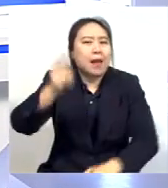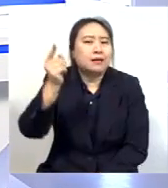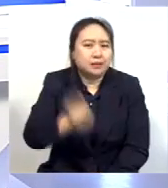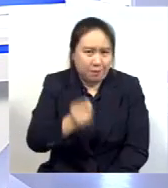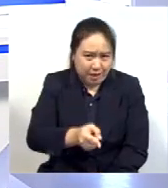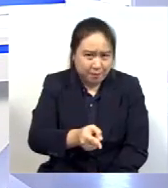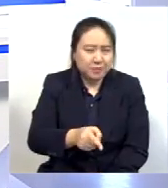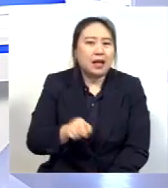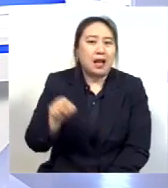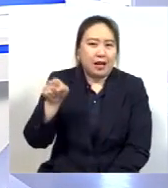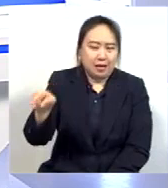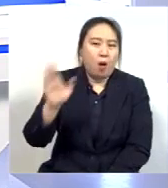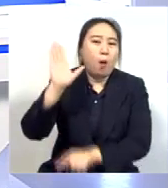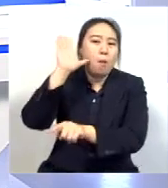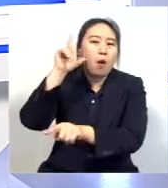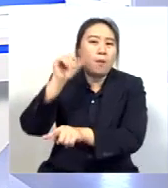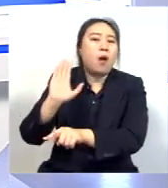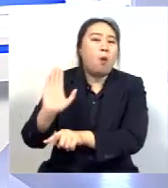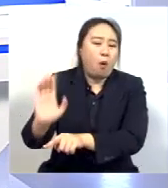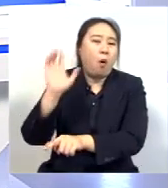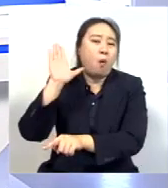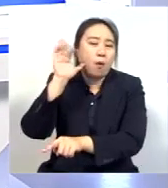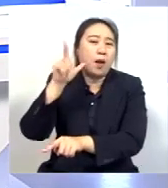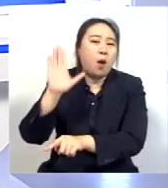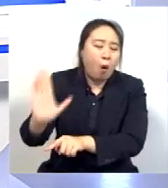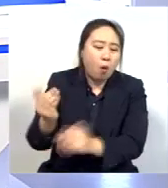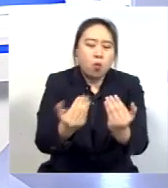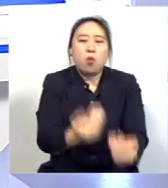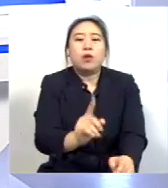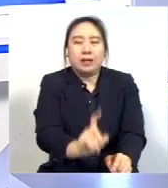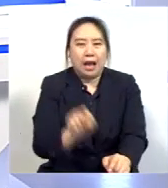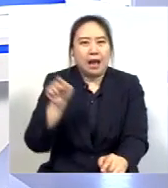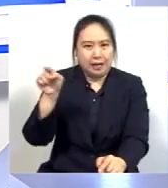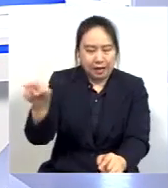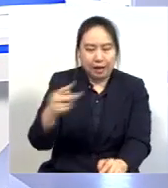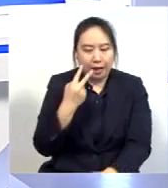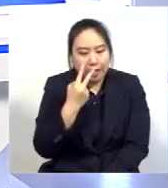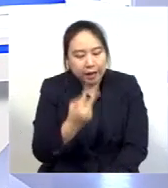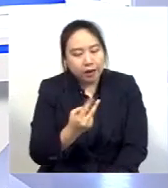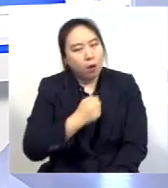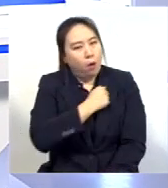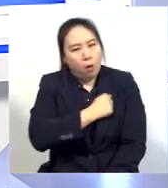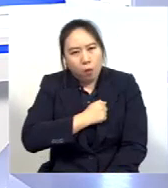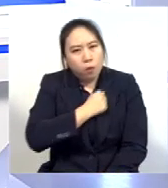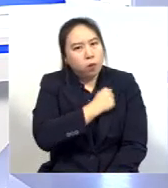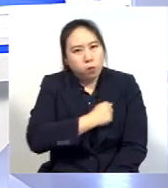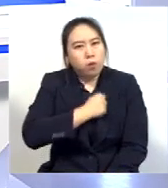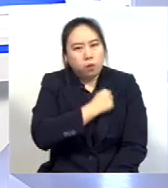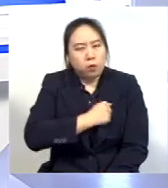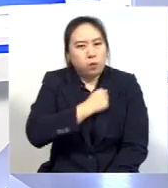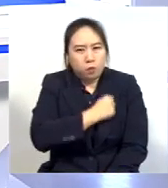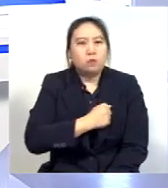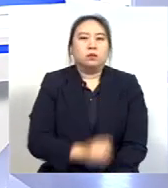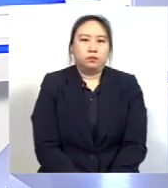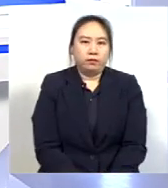มันทำให้คนที่เป็นผู้สูญเสียเป็นญาติของผู้สูญเสียเหมือน เ ขาเห็น มันยิ่งเจ็บช้ำมากมันยิ่งเสียใจมันยิ่งไปตอ